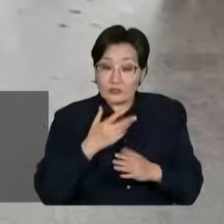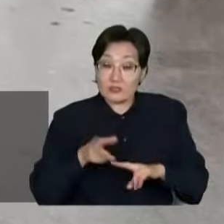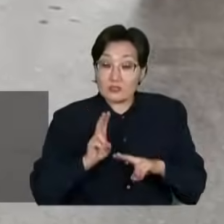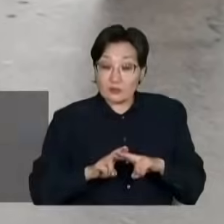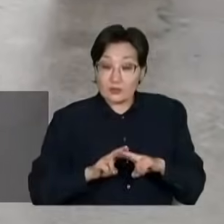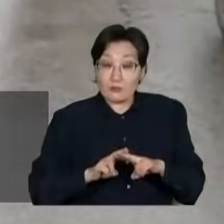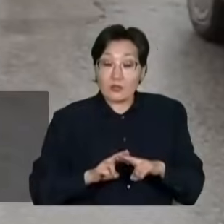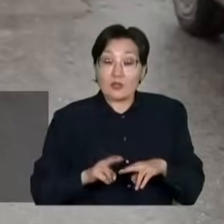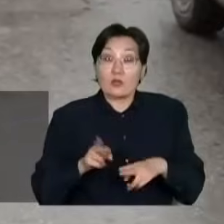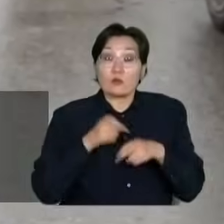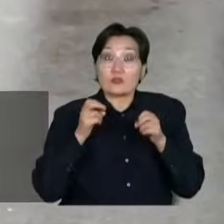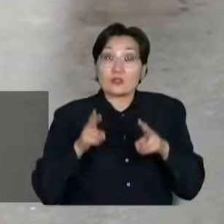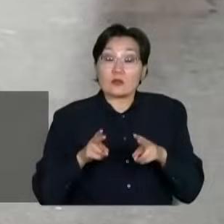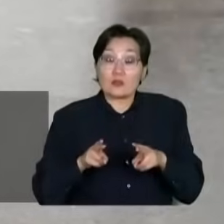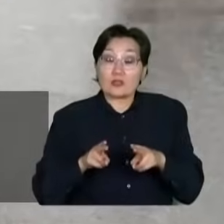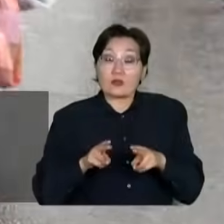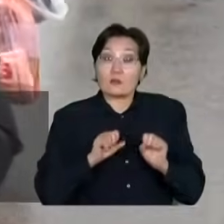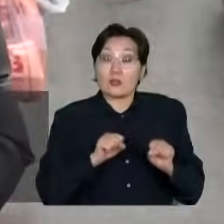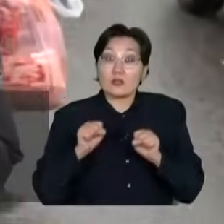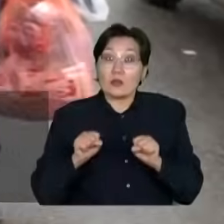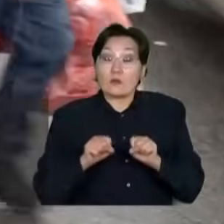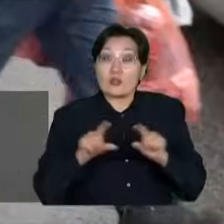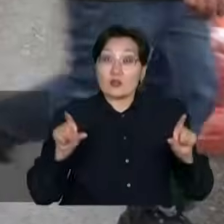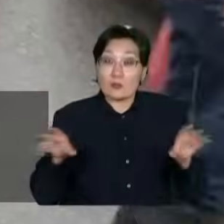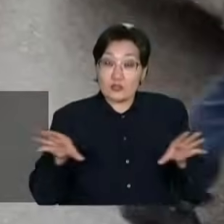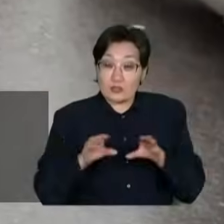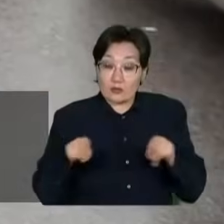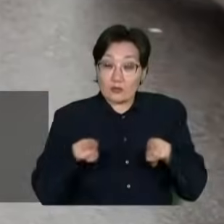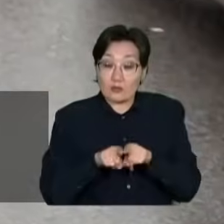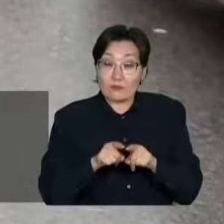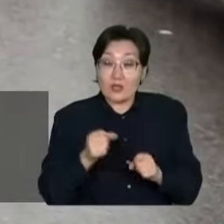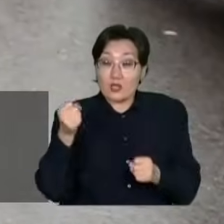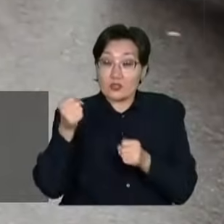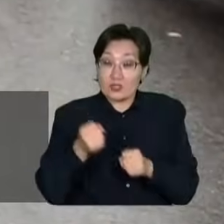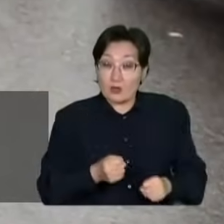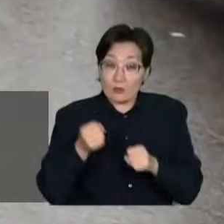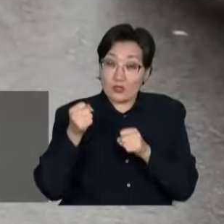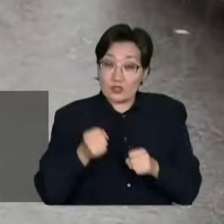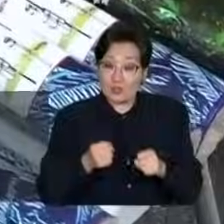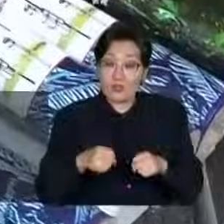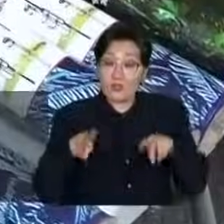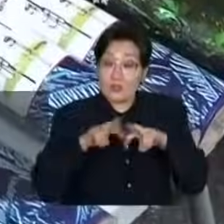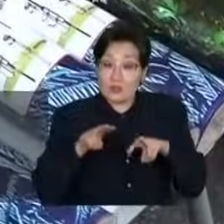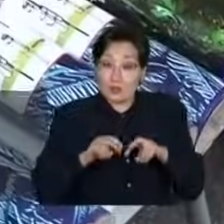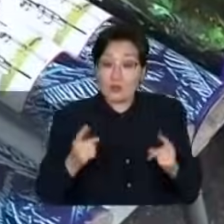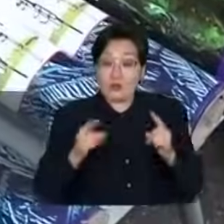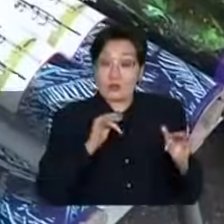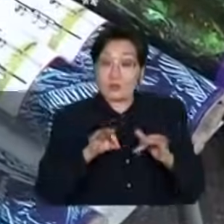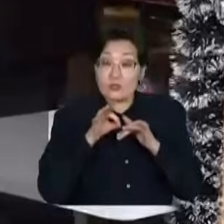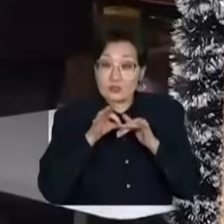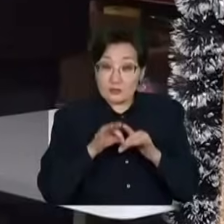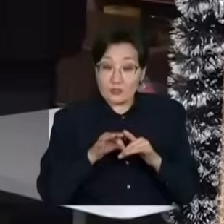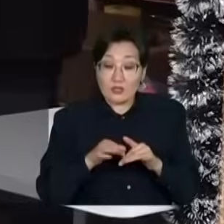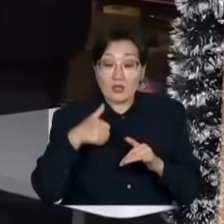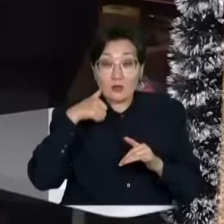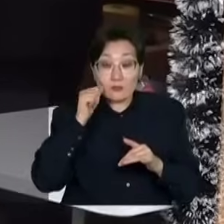болар, қауіпсіздікті қорған құзырлы органдағылар бірлесіп, осындай отшашуларға үлкен рет ұйымдастырып жатыр. Қауіпсіздік мақсатындағы бұл іс-шара